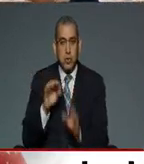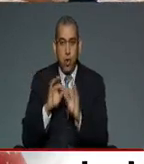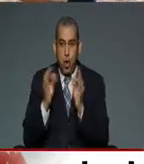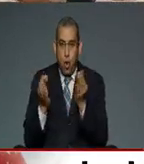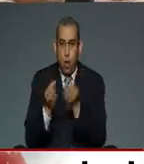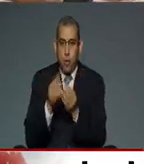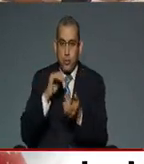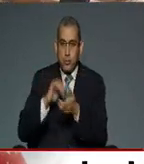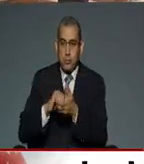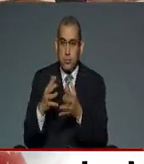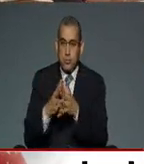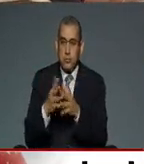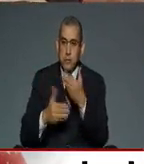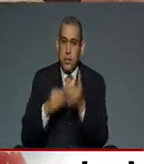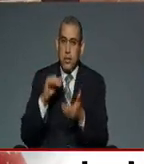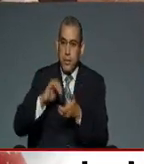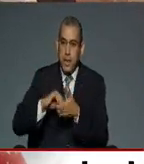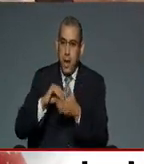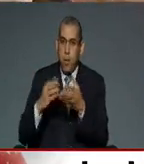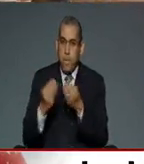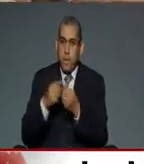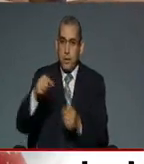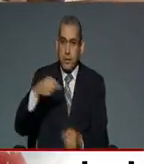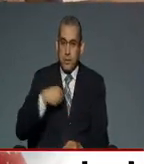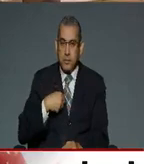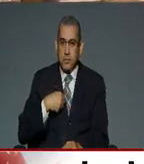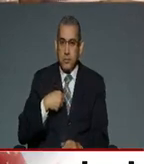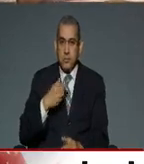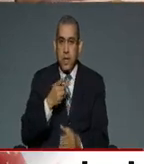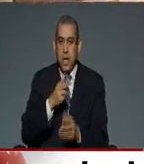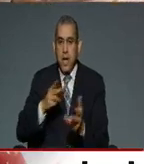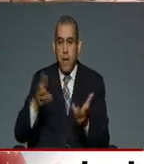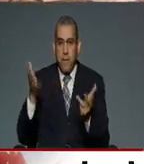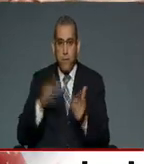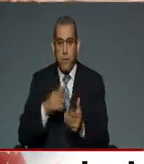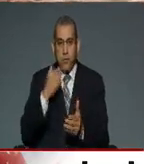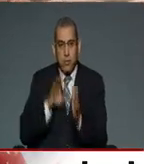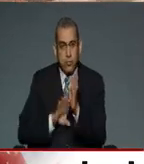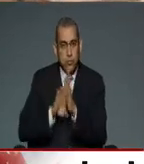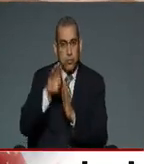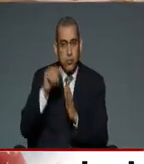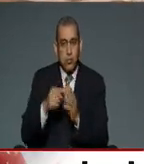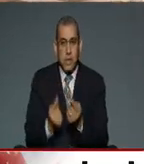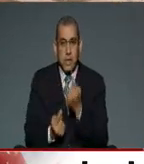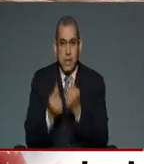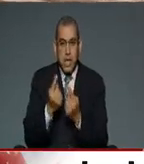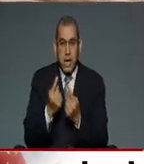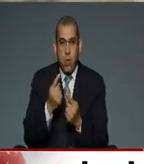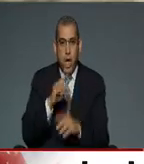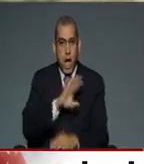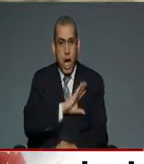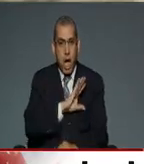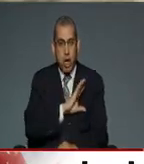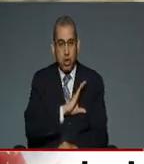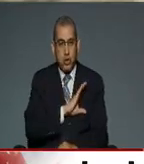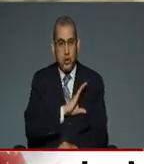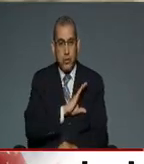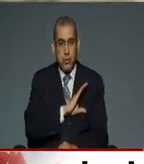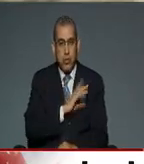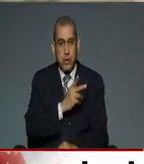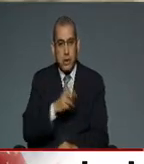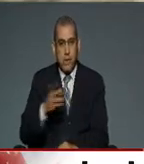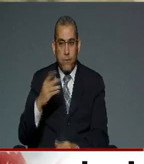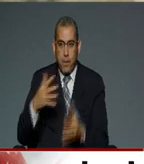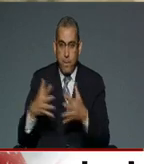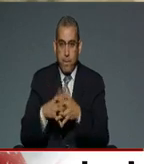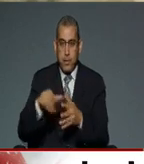وسبل التعاون في المجالات الفنيه الزراعيه والعسكريه وغيرها سوف